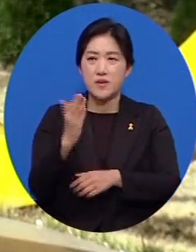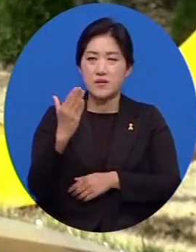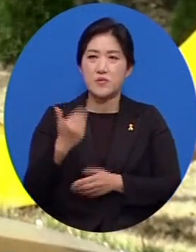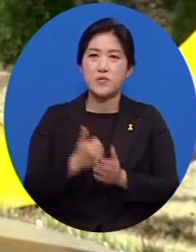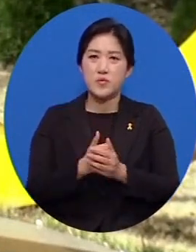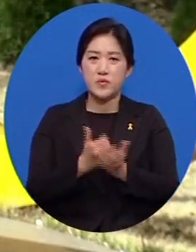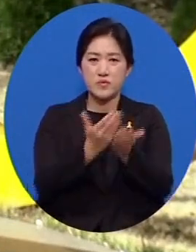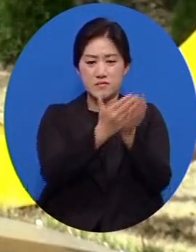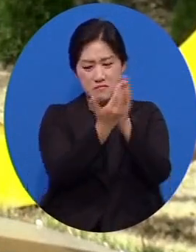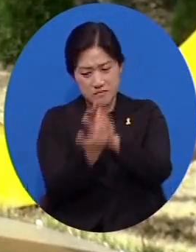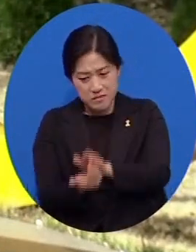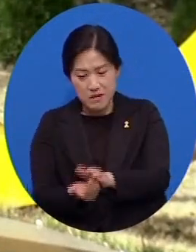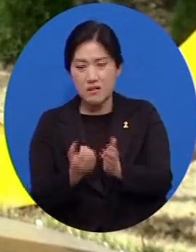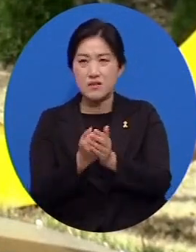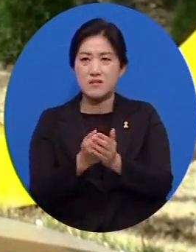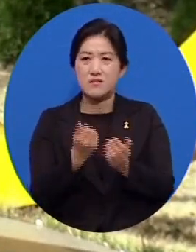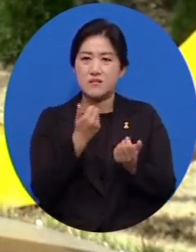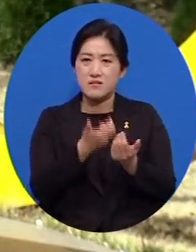여러분들의 그 생명이